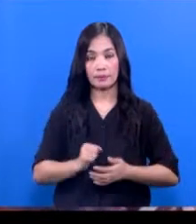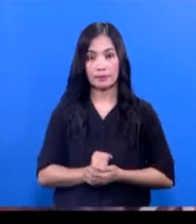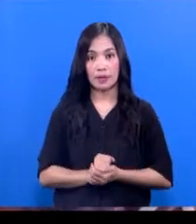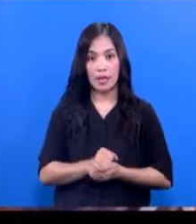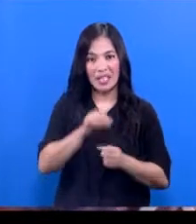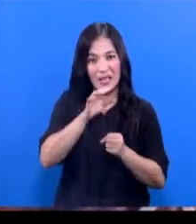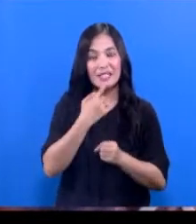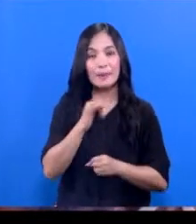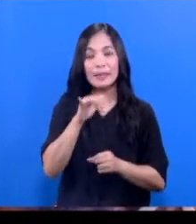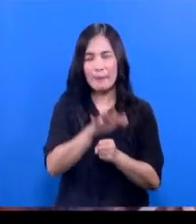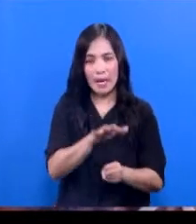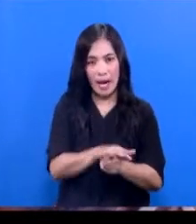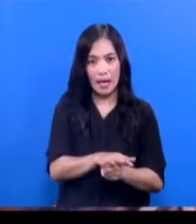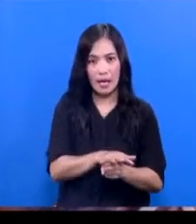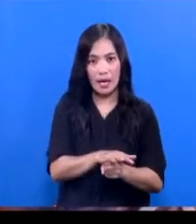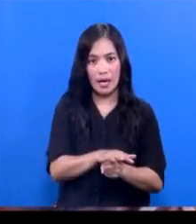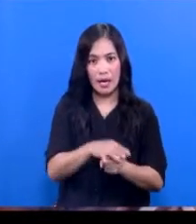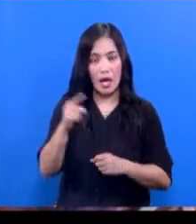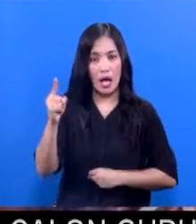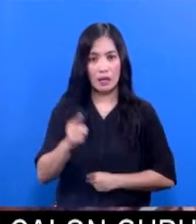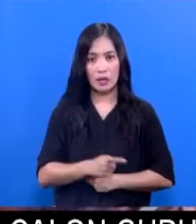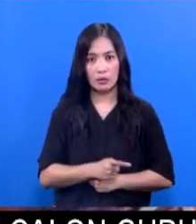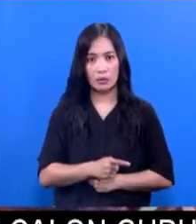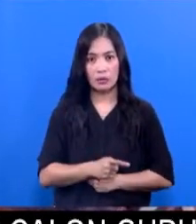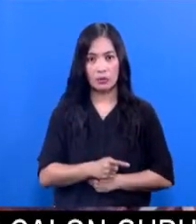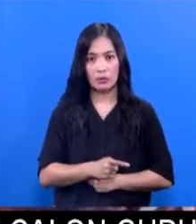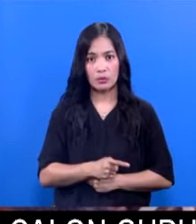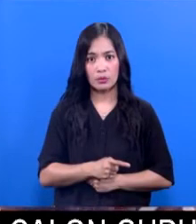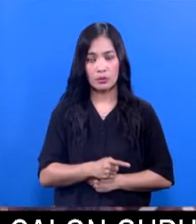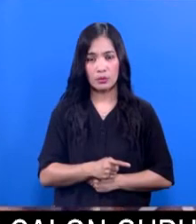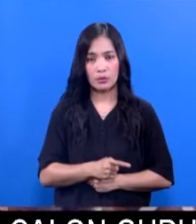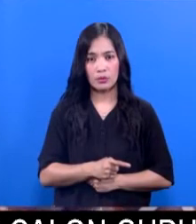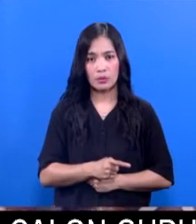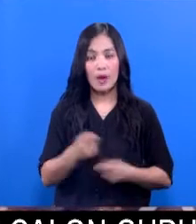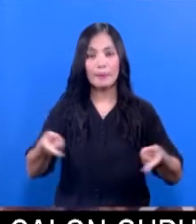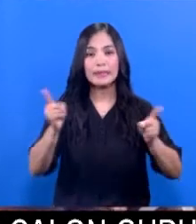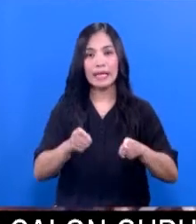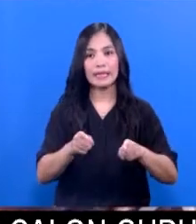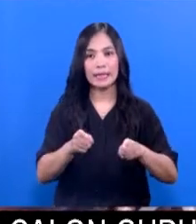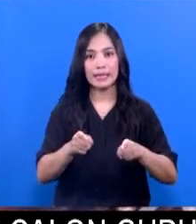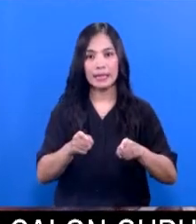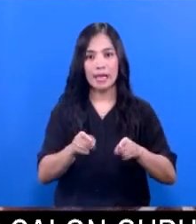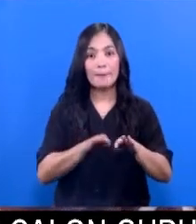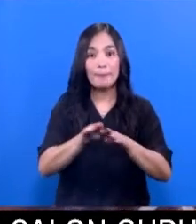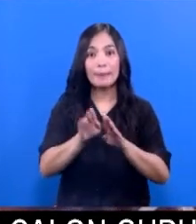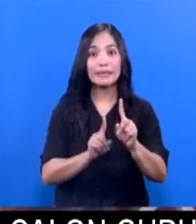menekan gitu ya, atau untuk alat untuk persaingan politik gitu